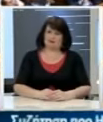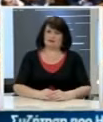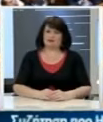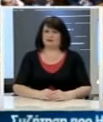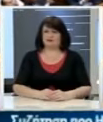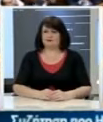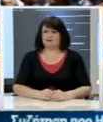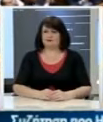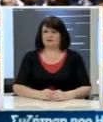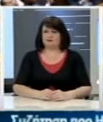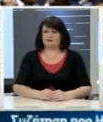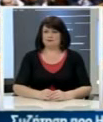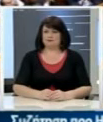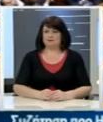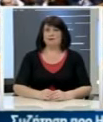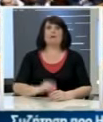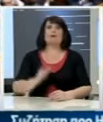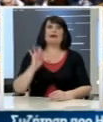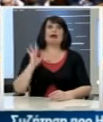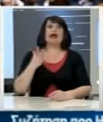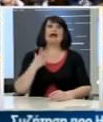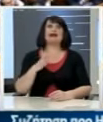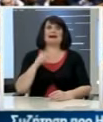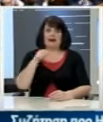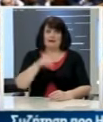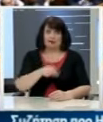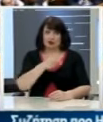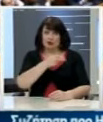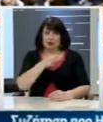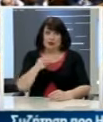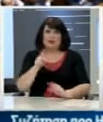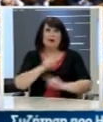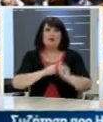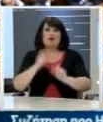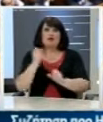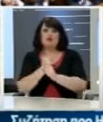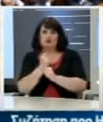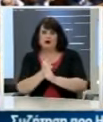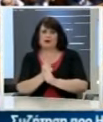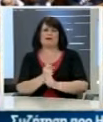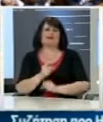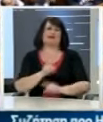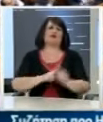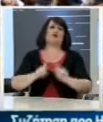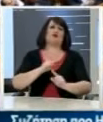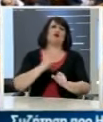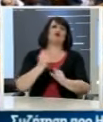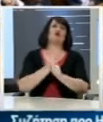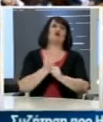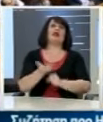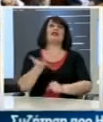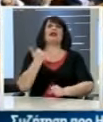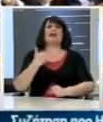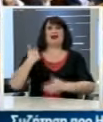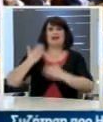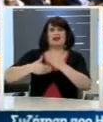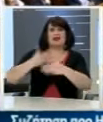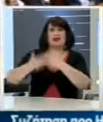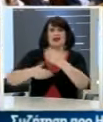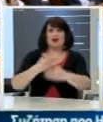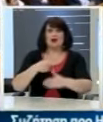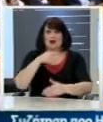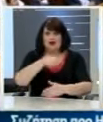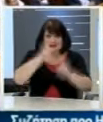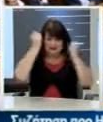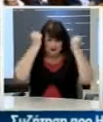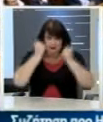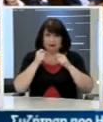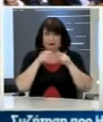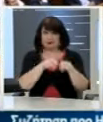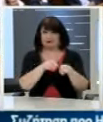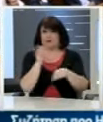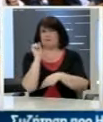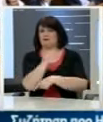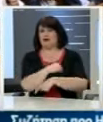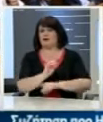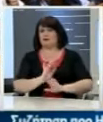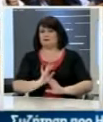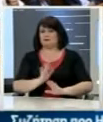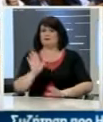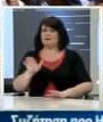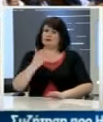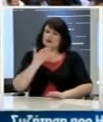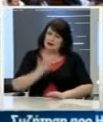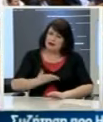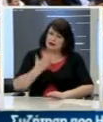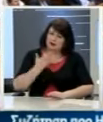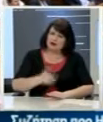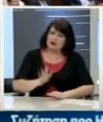διότι αν θέλουμε να πούμε σε αυτή την κουβέντα ποιος έχει και ποιος δεν έχει επαγγελματική διαδρομή μάλλον ζημιωμένος θα βγείτε λοιπόν